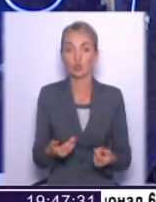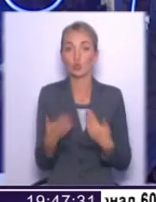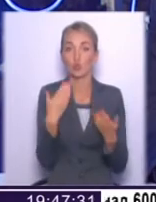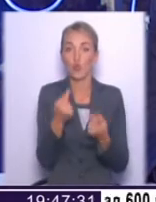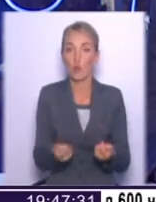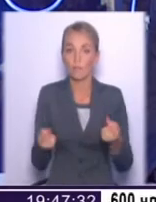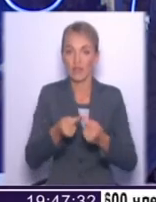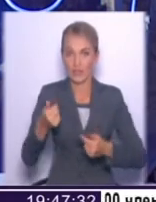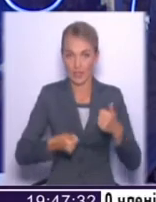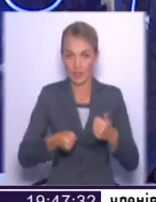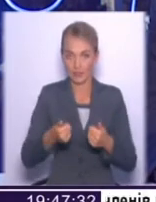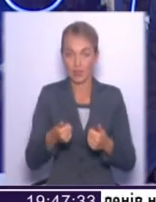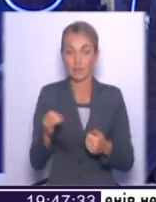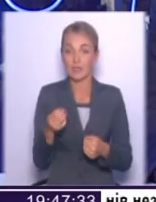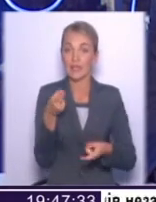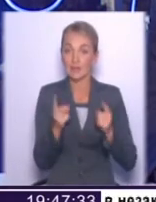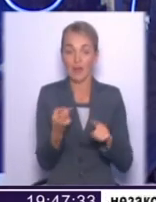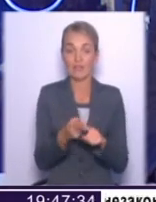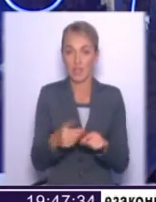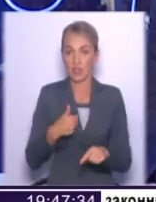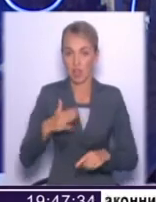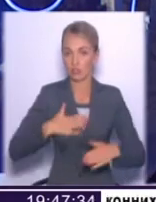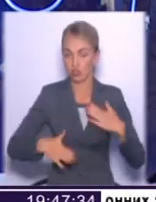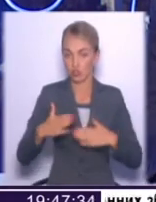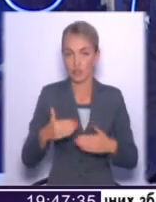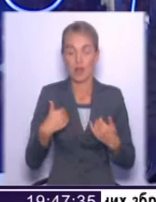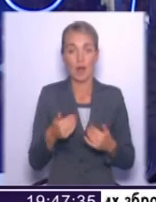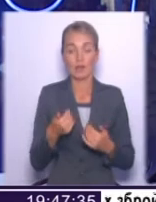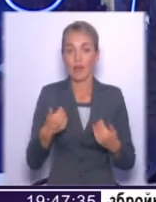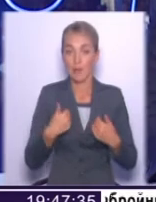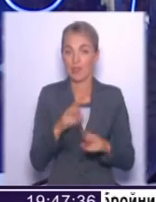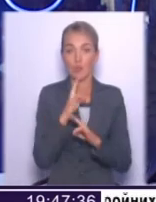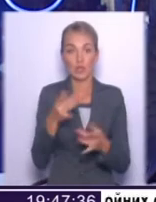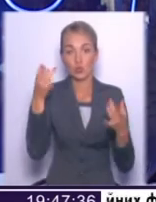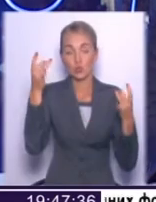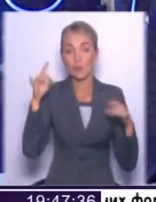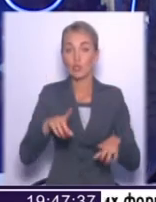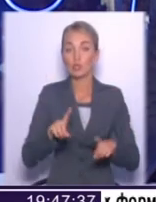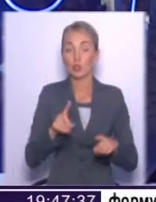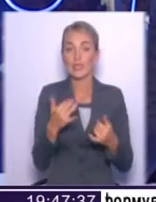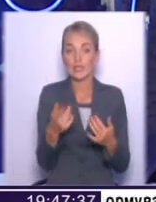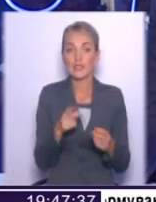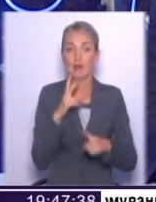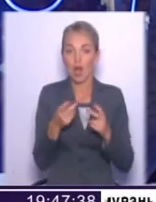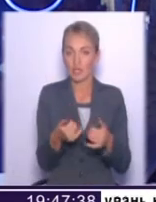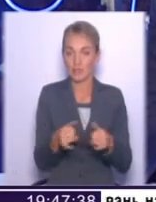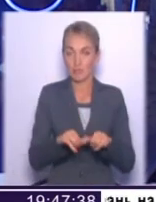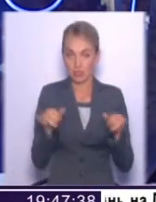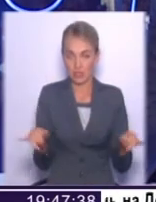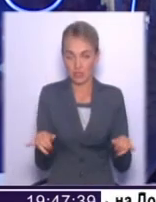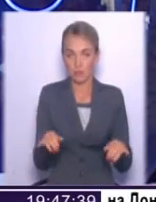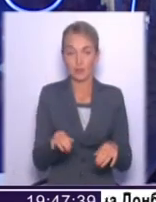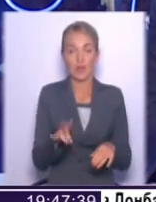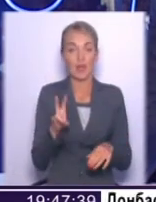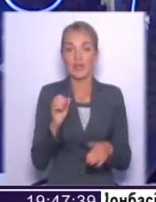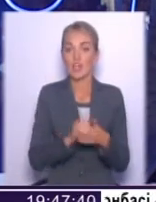І, насправді, це нас тішить, оскільки для мене ніяк не буде сюрпризом про те, що кількість скарг зараз збільшиться. Абсолютно не через те,